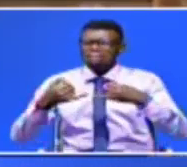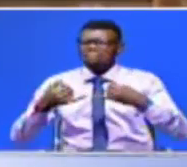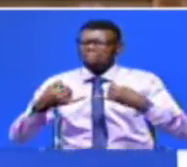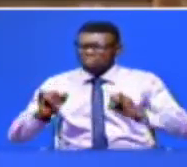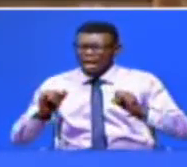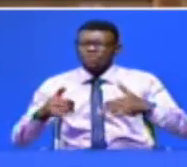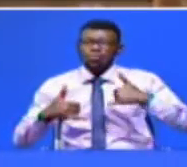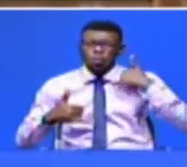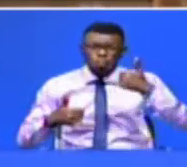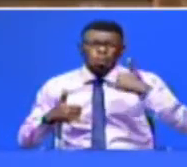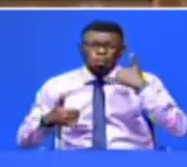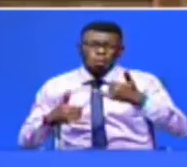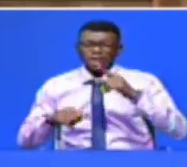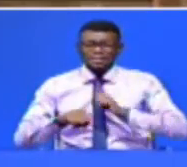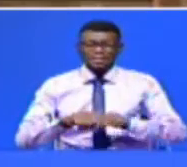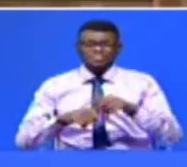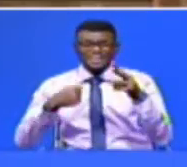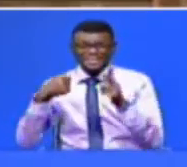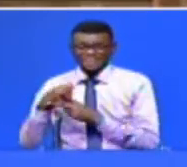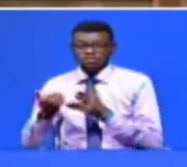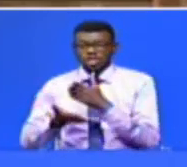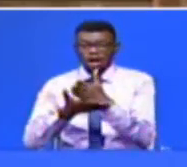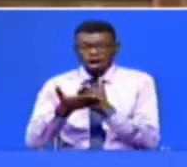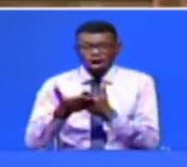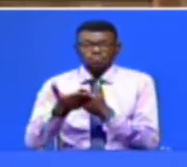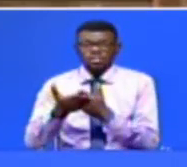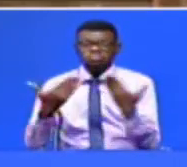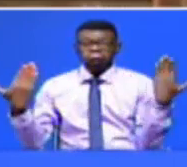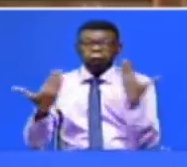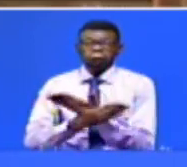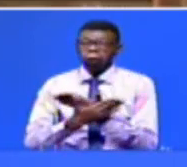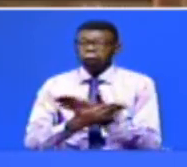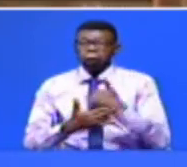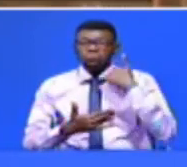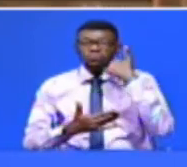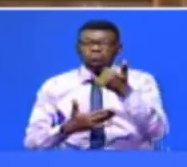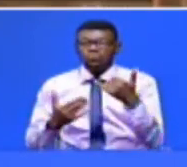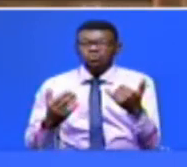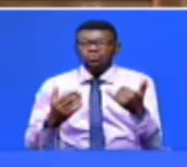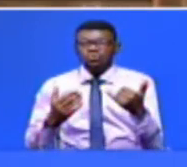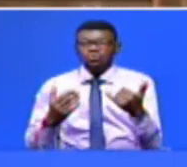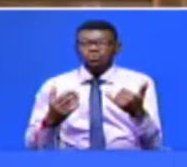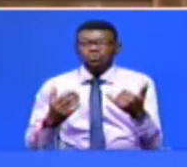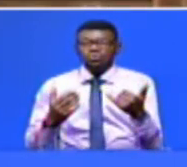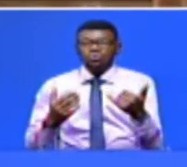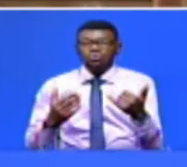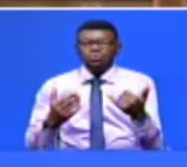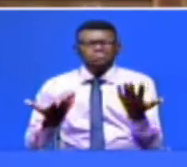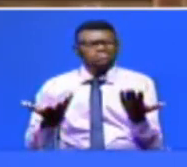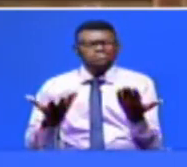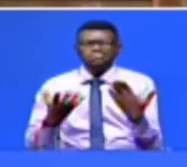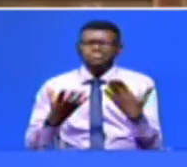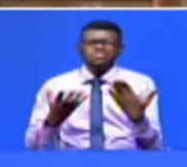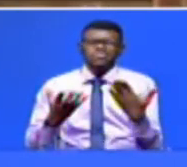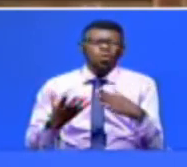him after 7:30. The phone didn't go through. Then, so she expected,